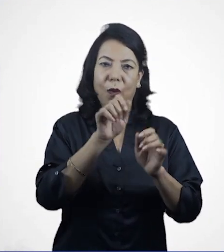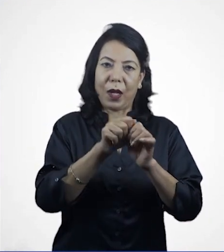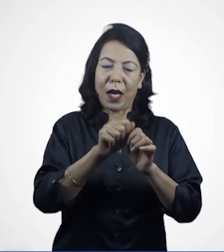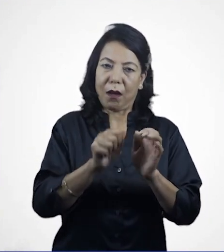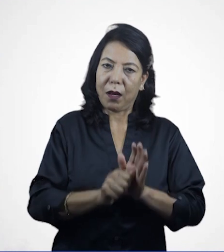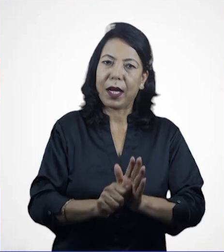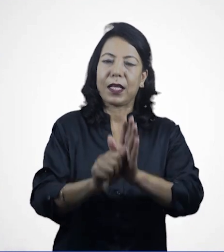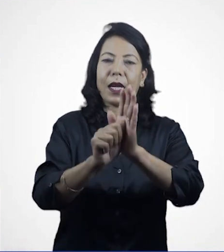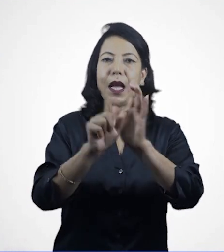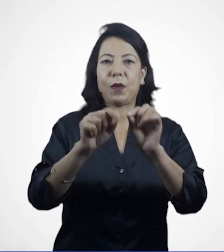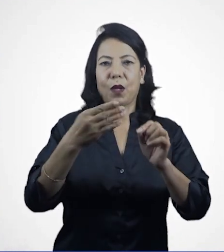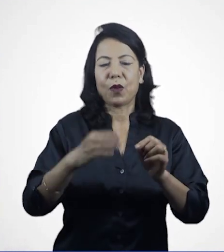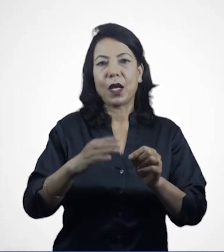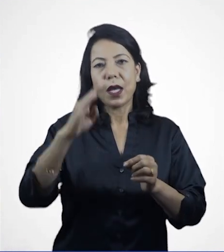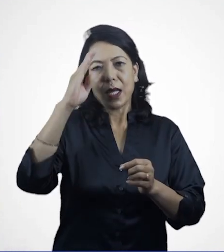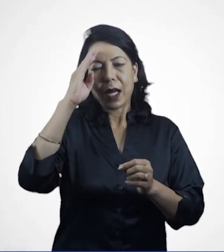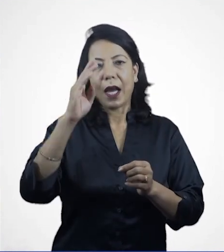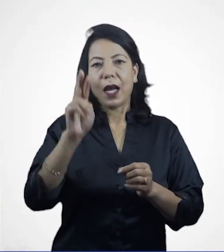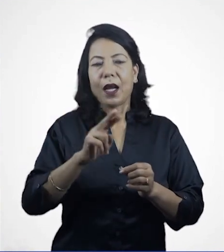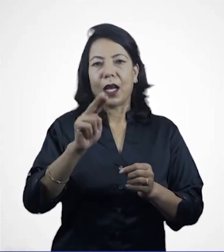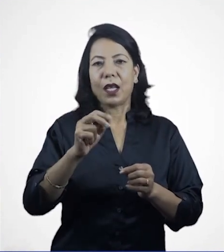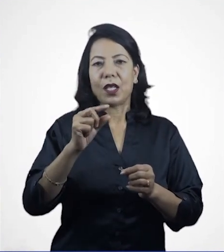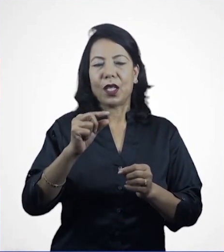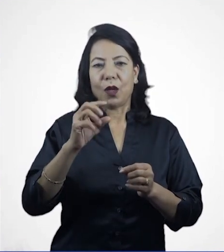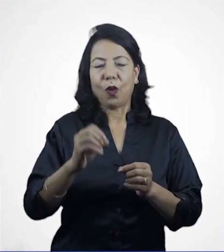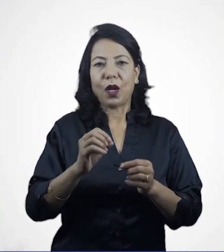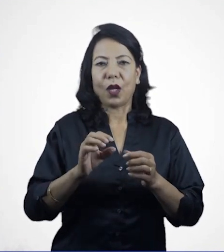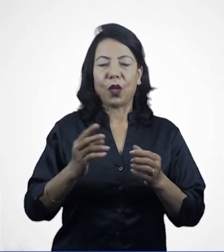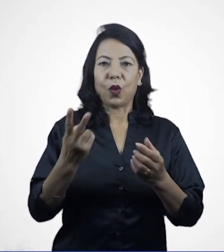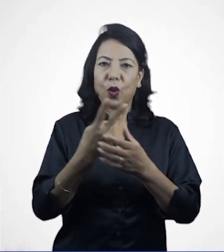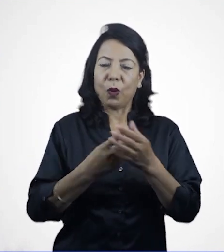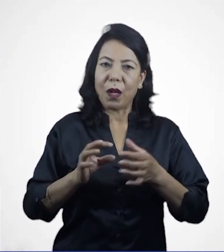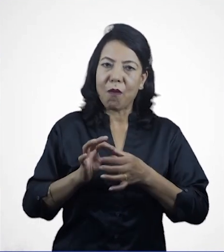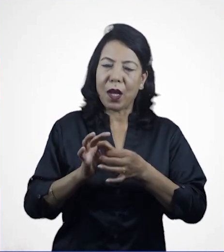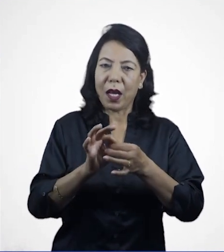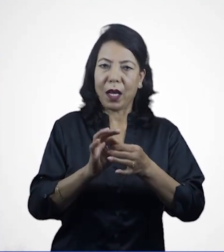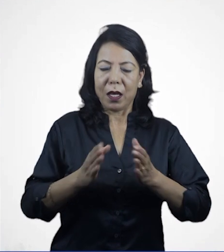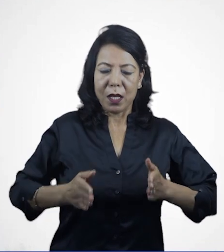बनायर हमी जानो पर्नी